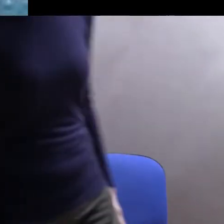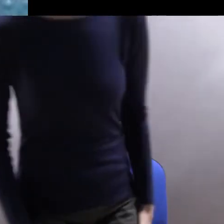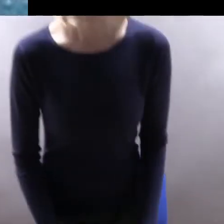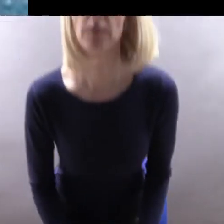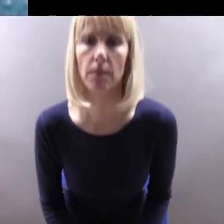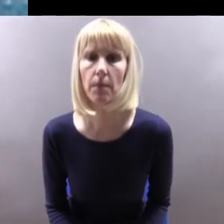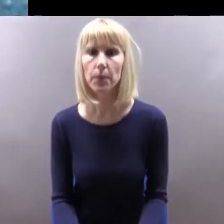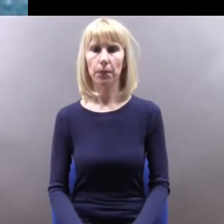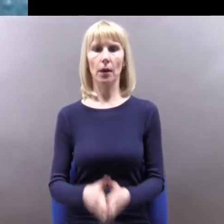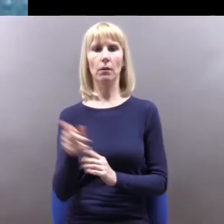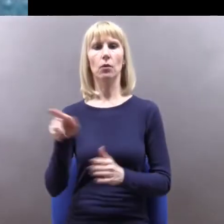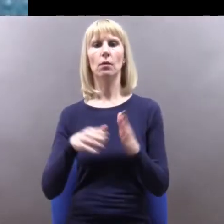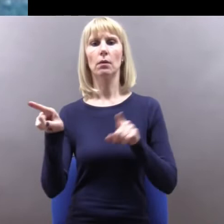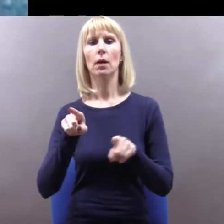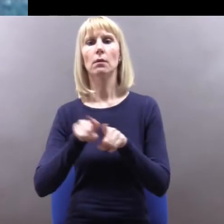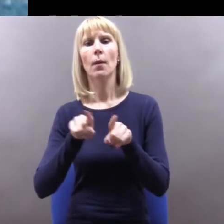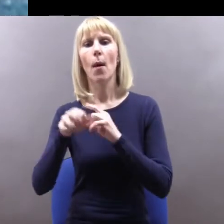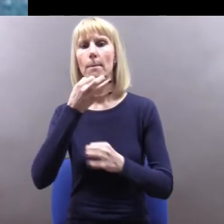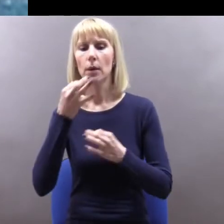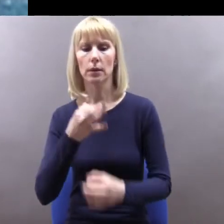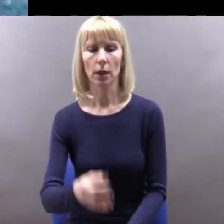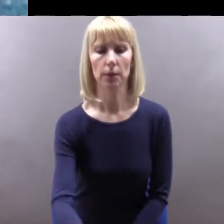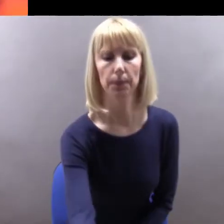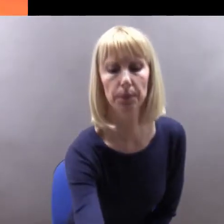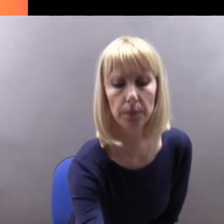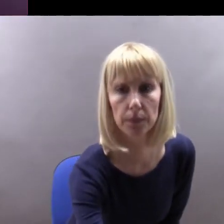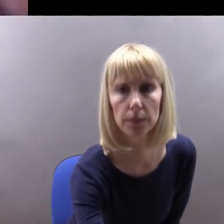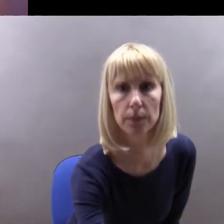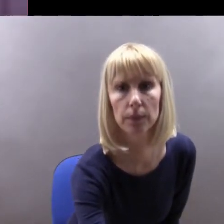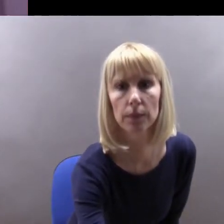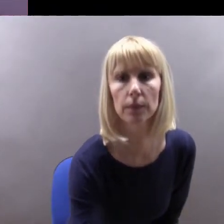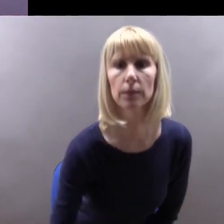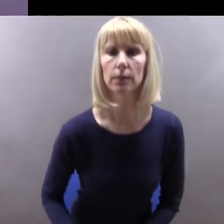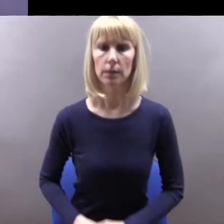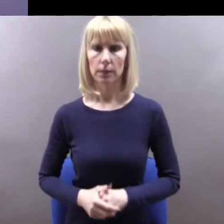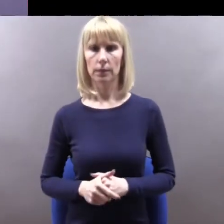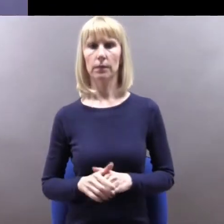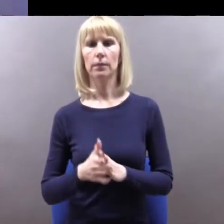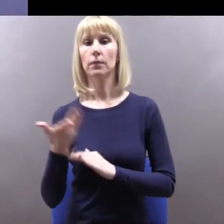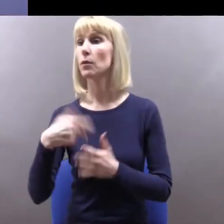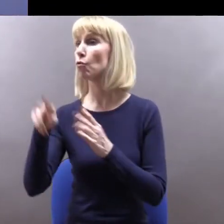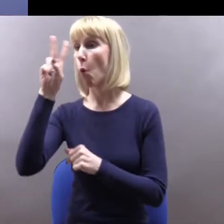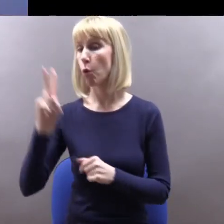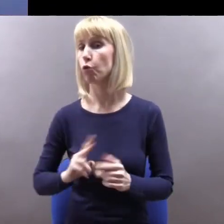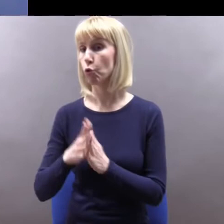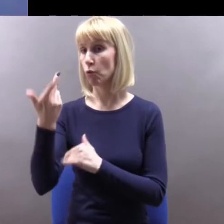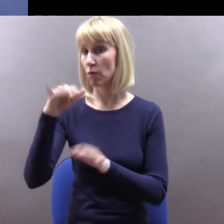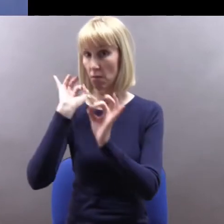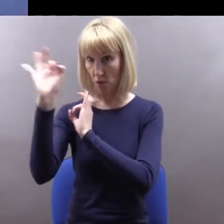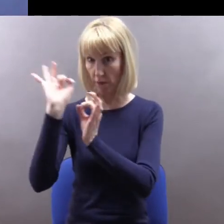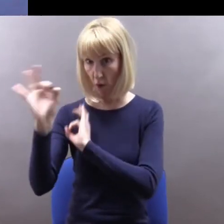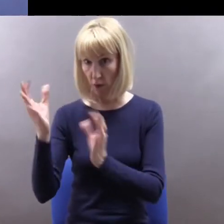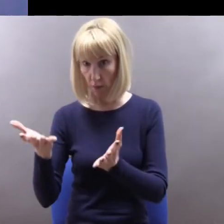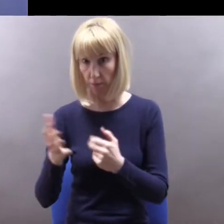No okej. Okay. I panowie, teraz to samo pytanie do was. No w moim przypadku to mogę powiedzieć, że dzwonię